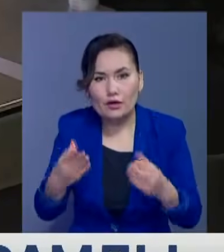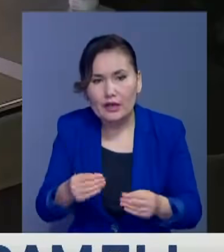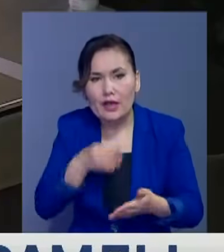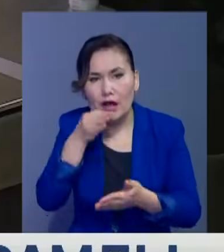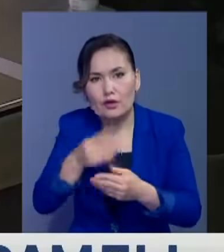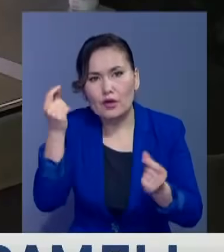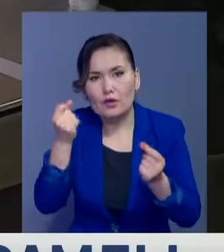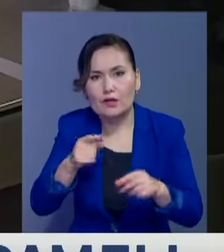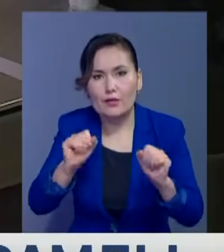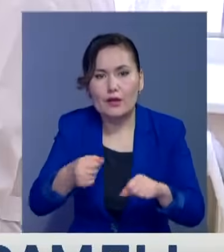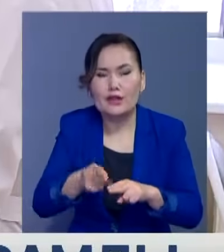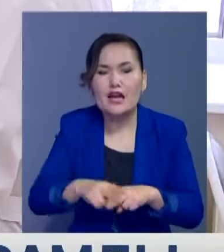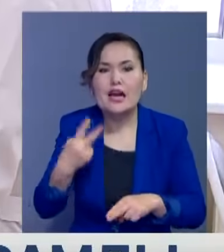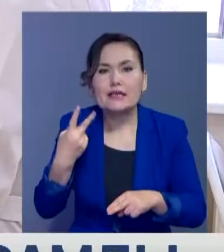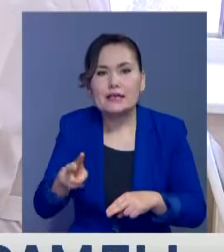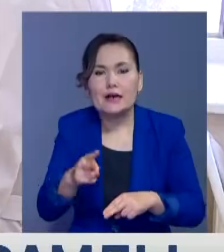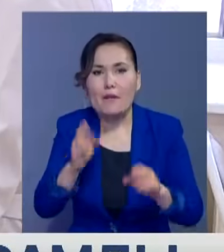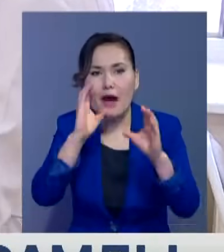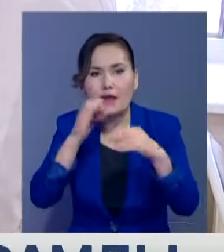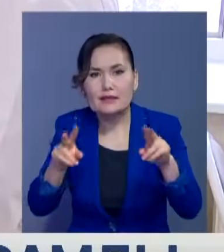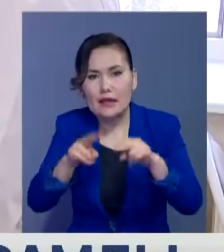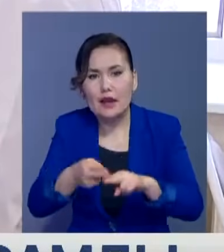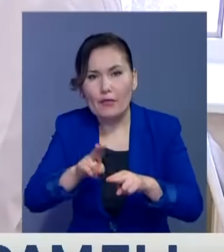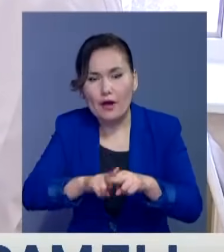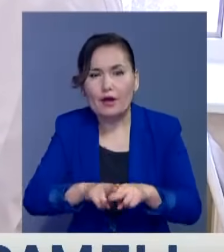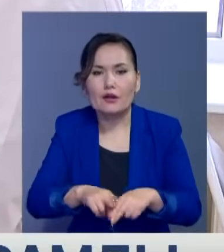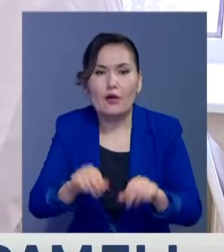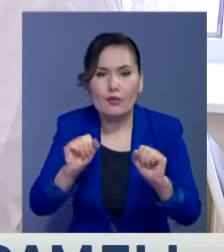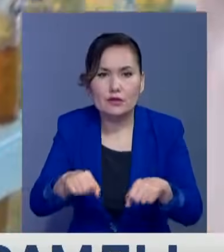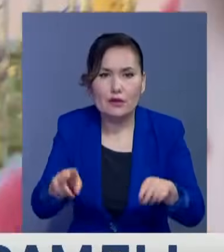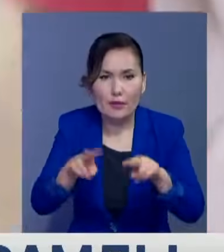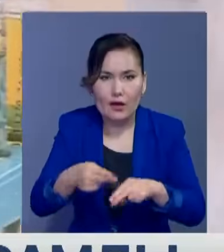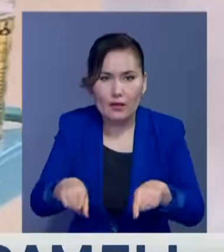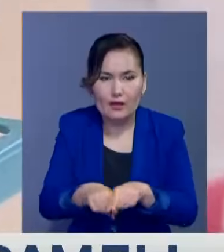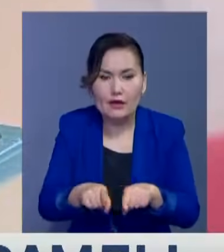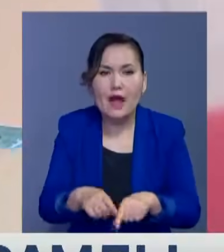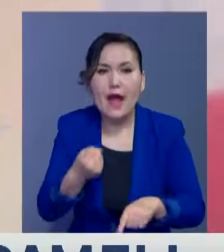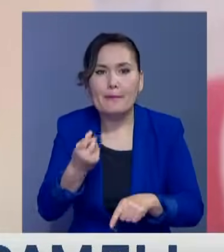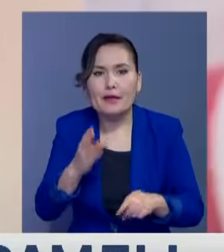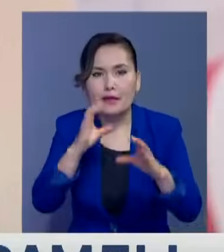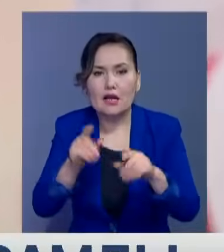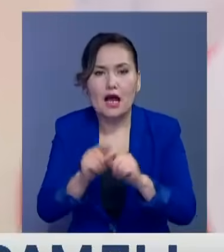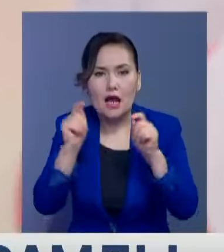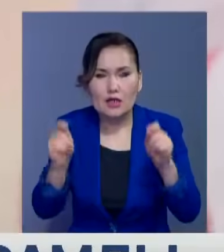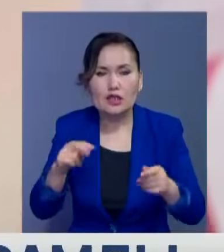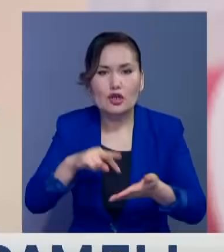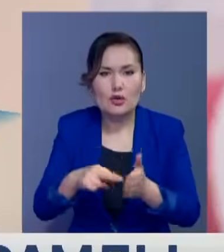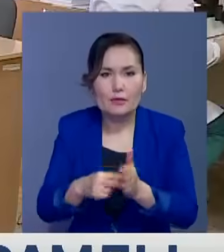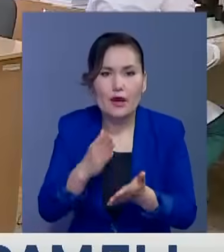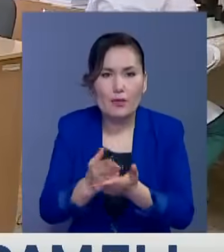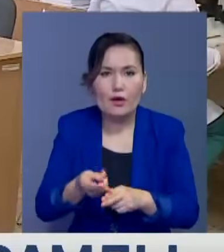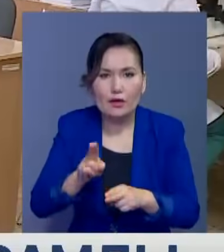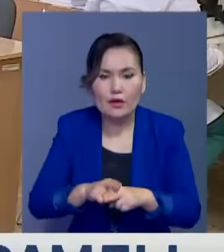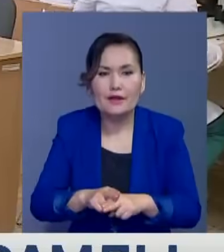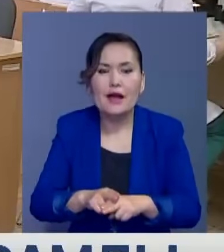болады. Ел бойынша 20 зертхана ПТР тестін өткізе алады. Тағы осындай бірнеше зертхана ашылады деп жоспарланып отыр. Бұл